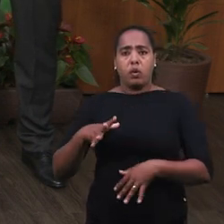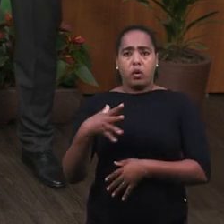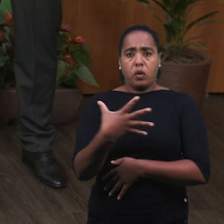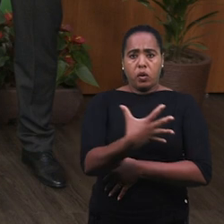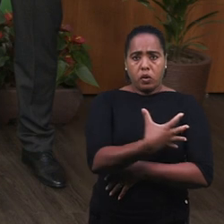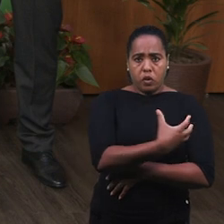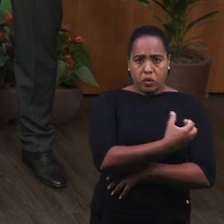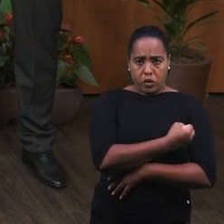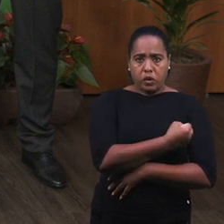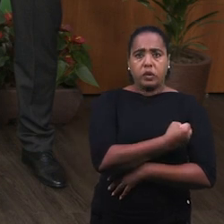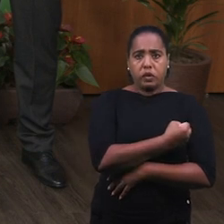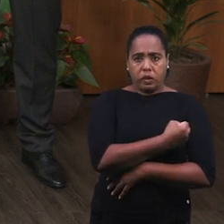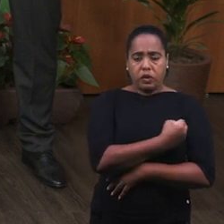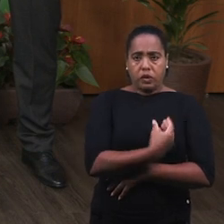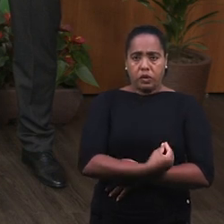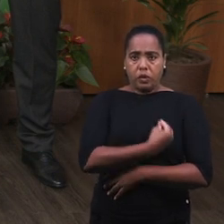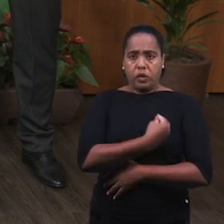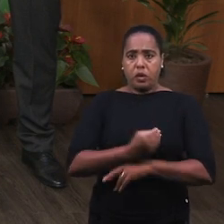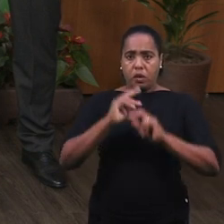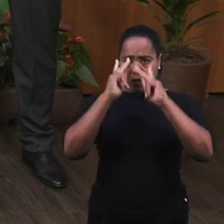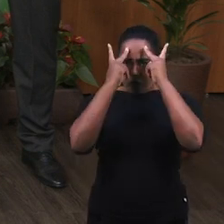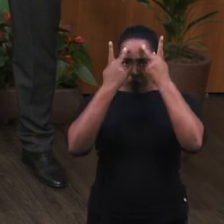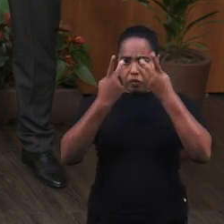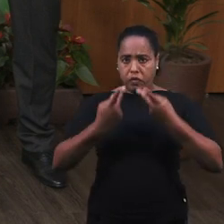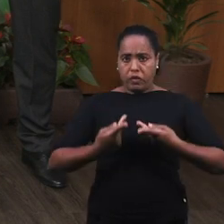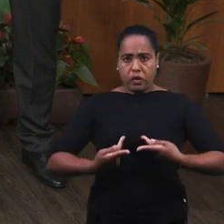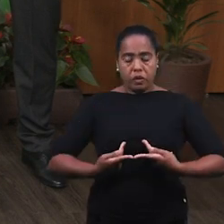de salut dans la vie de l'homme,